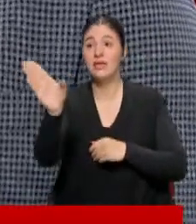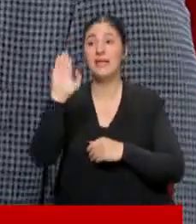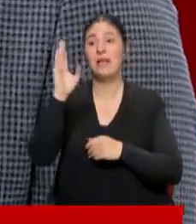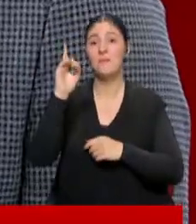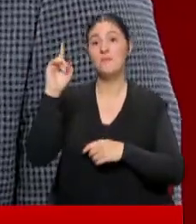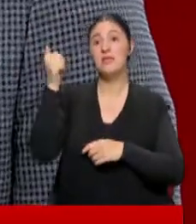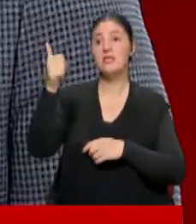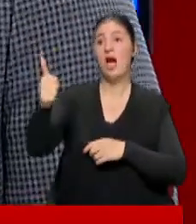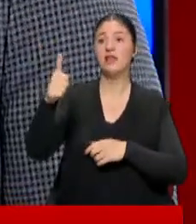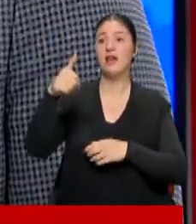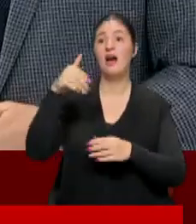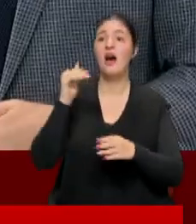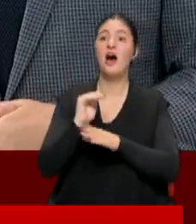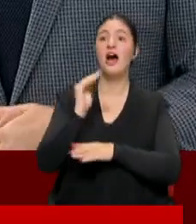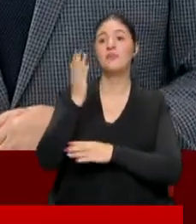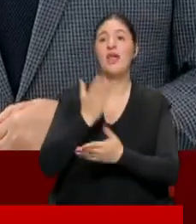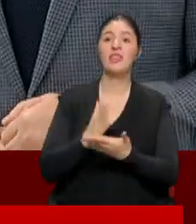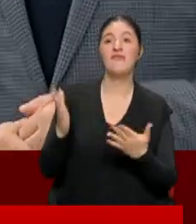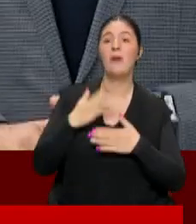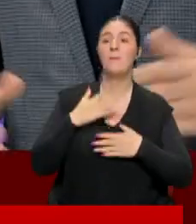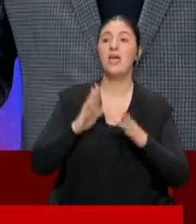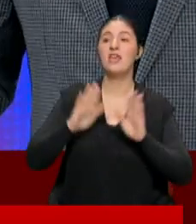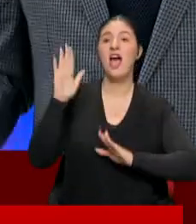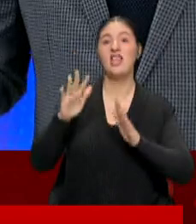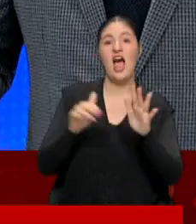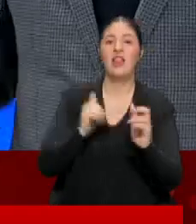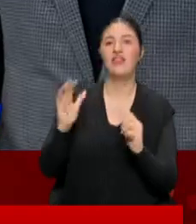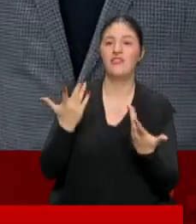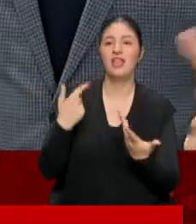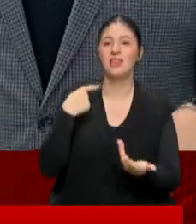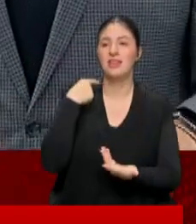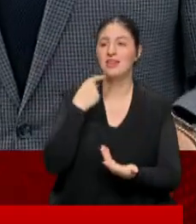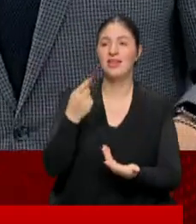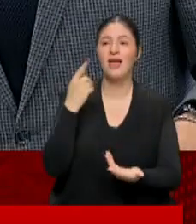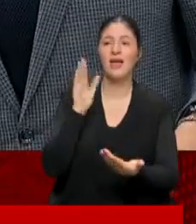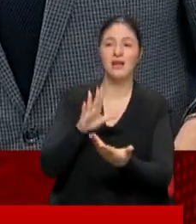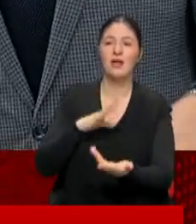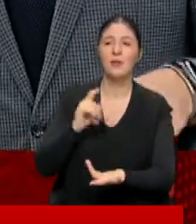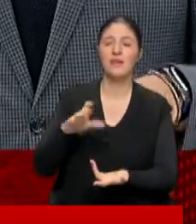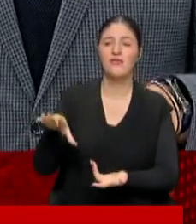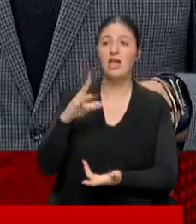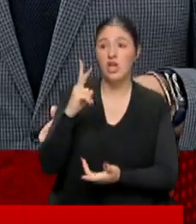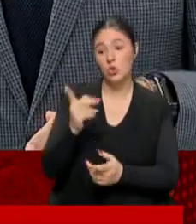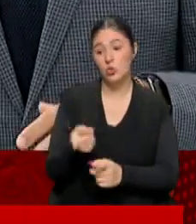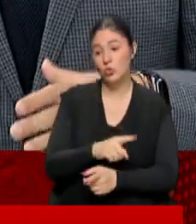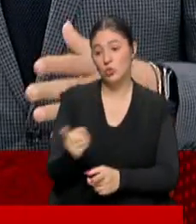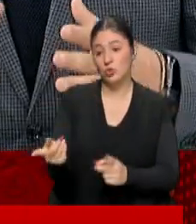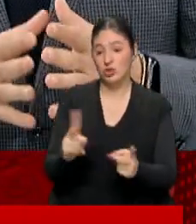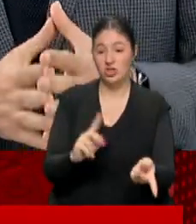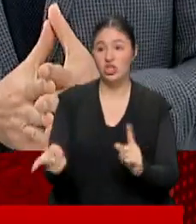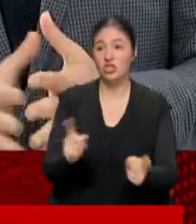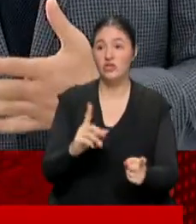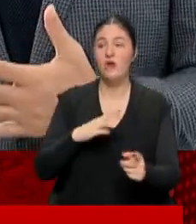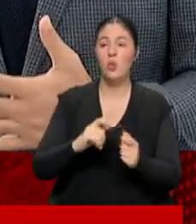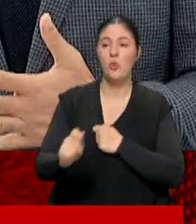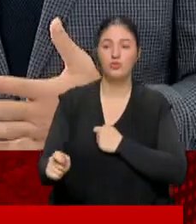gidelim iktidarda Hayatımıza devam edelim ihale kovalayın falan diye yaklaşanlar da var yani İki tür eee şey